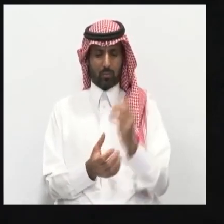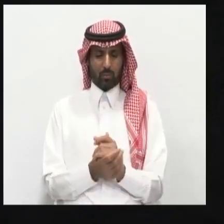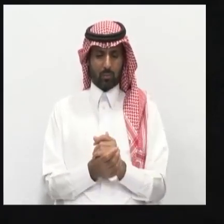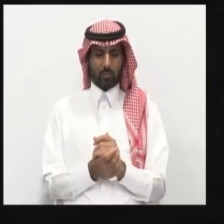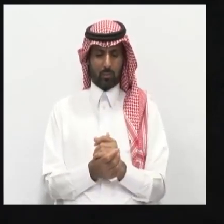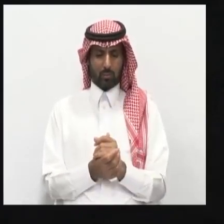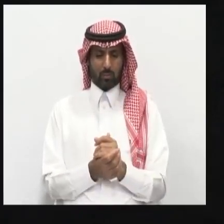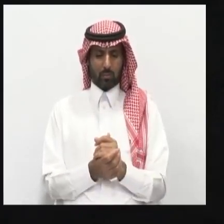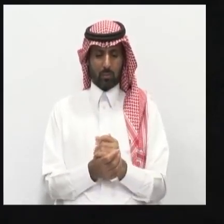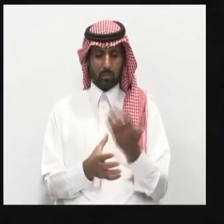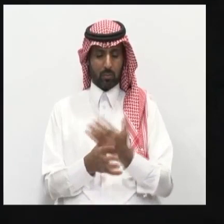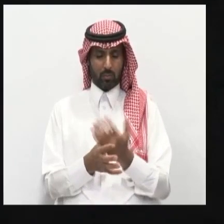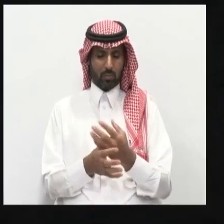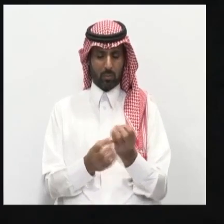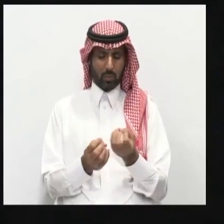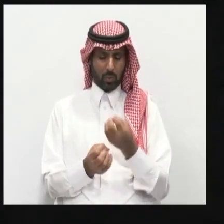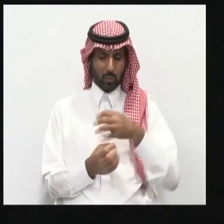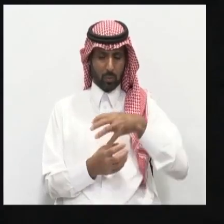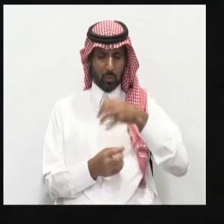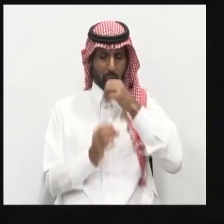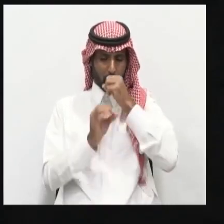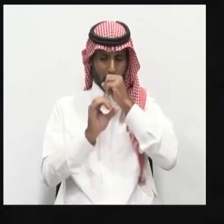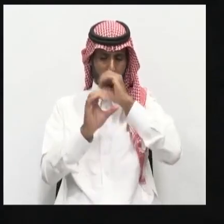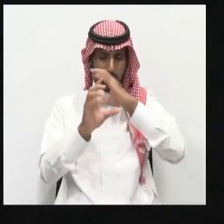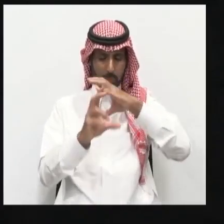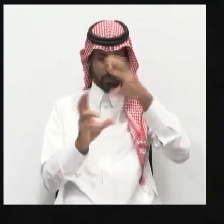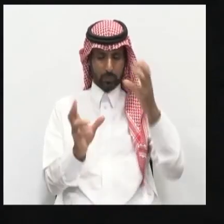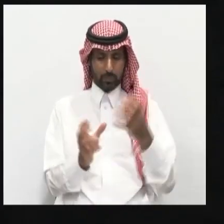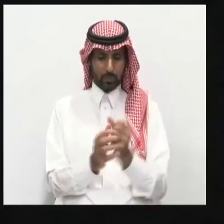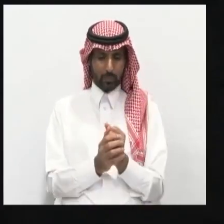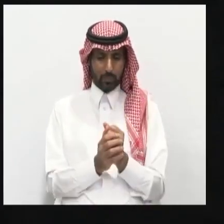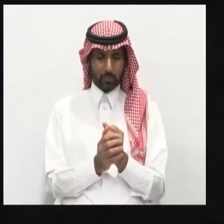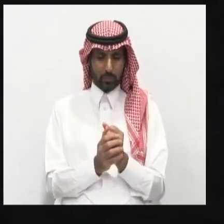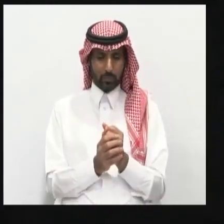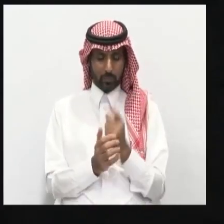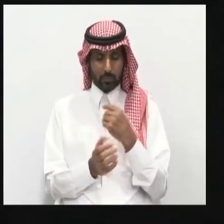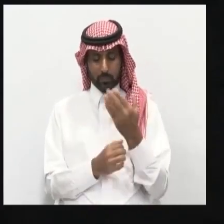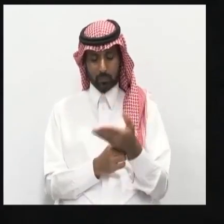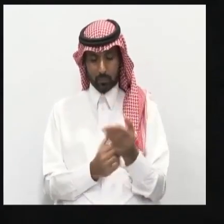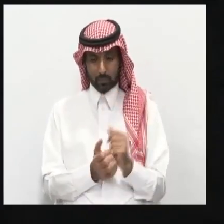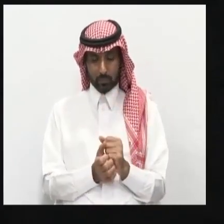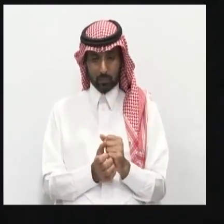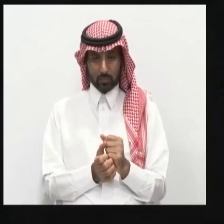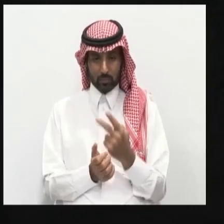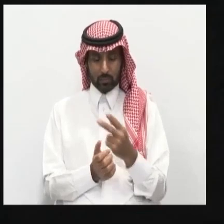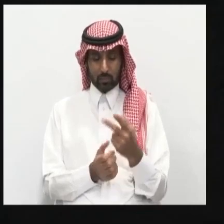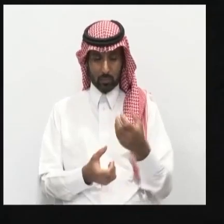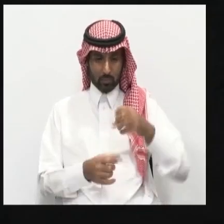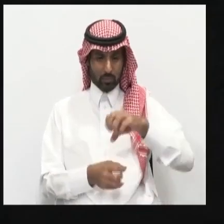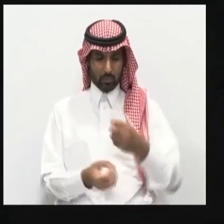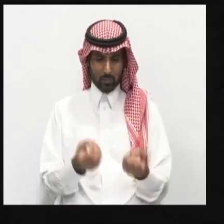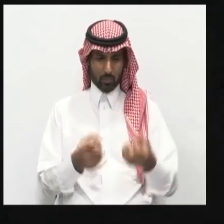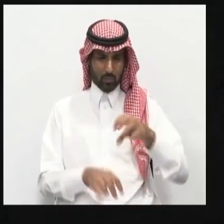والغاز هذا هو السبب الذي يجعل ايش البالونه تنتفخ فهذا المثال هو مثال على ايش على